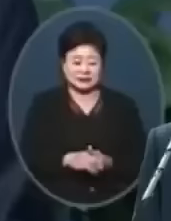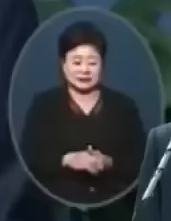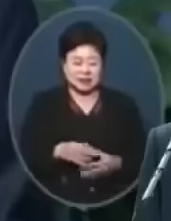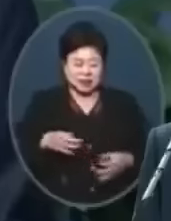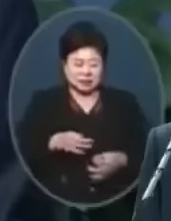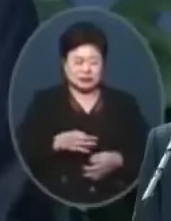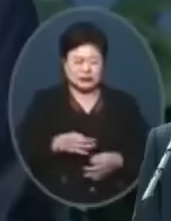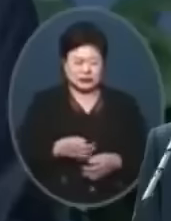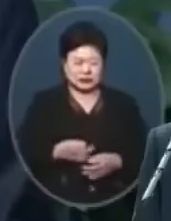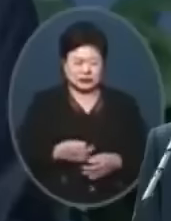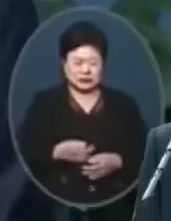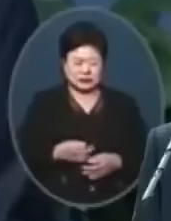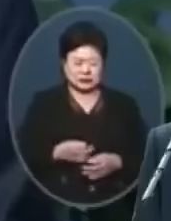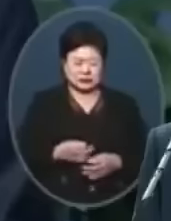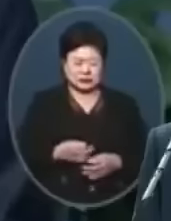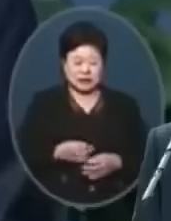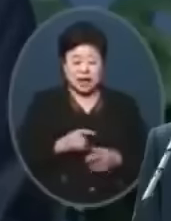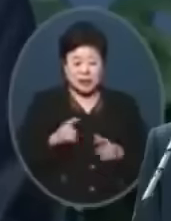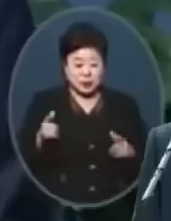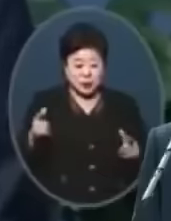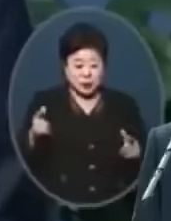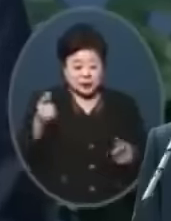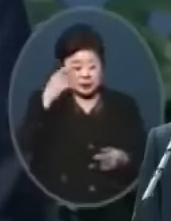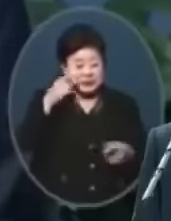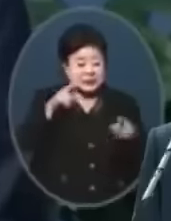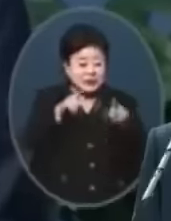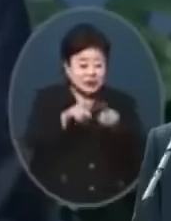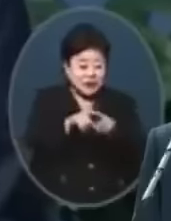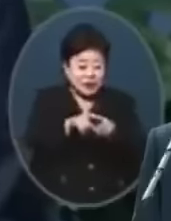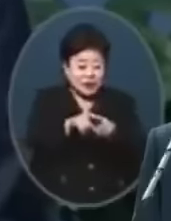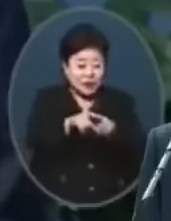부정부패가 아닌 자기의 정성으로